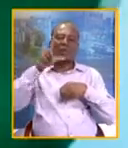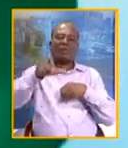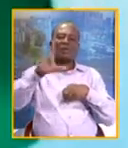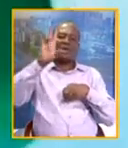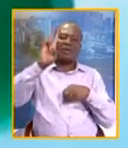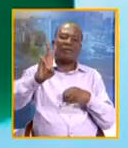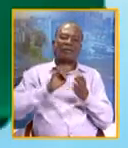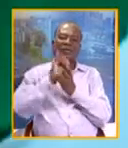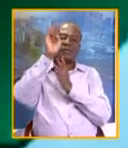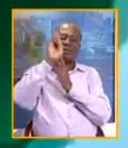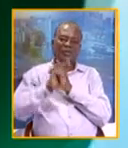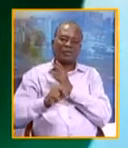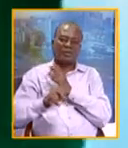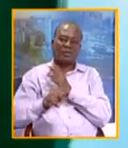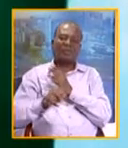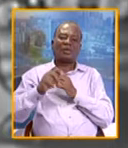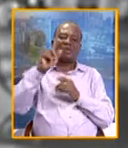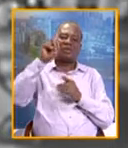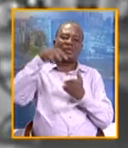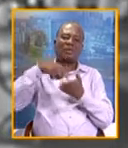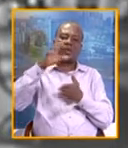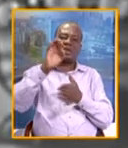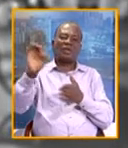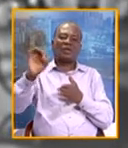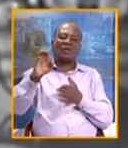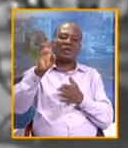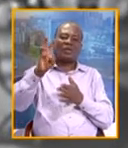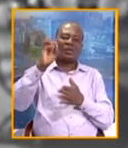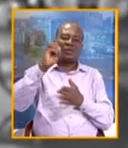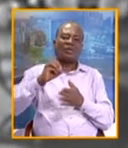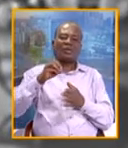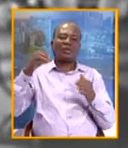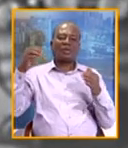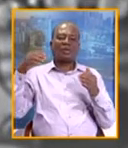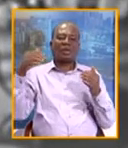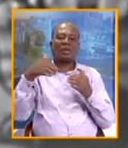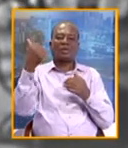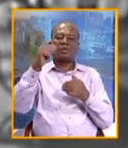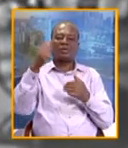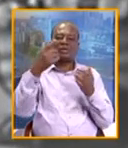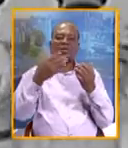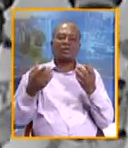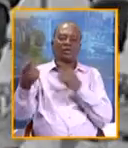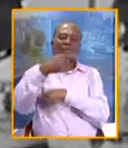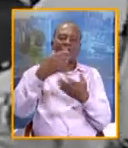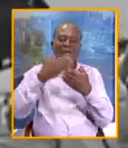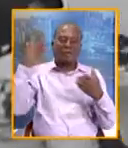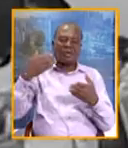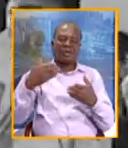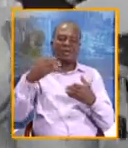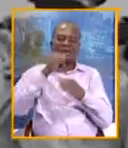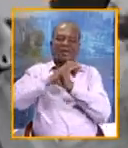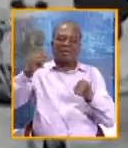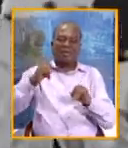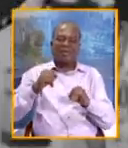1960 soit dix jours avant la session du pays à l'indépendance l'abidjanaise est un chant